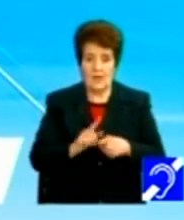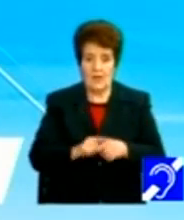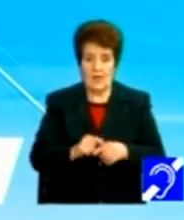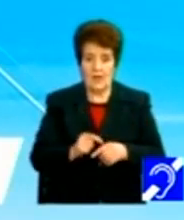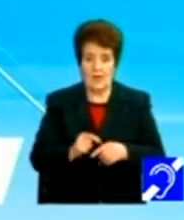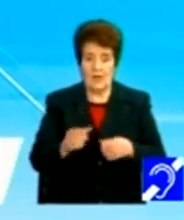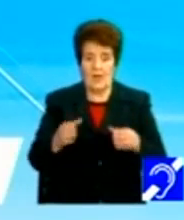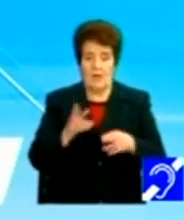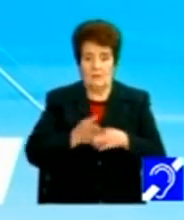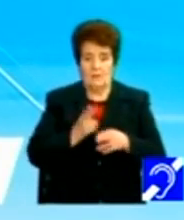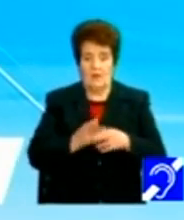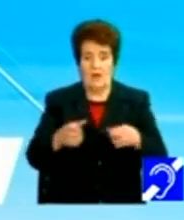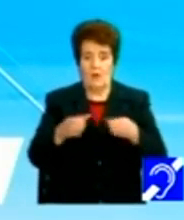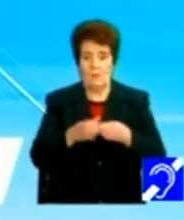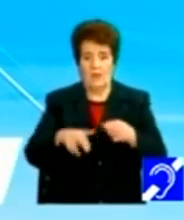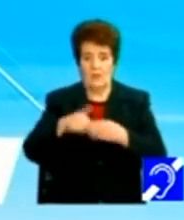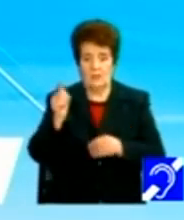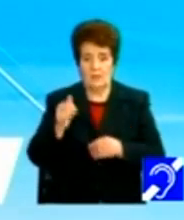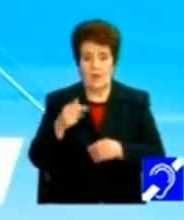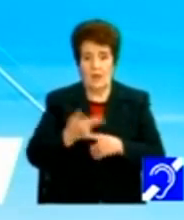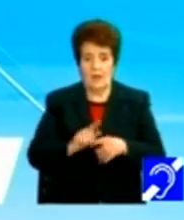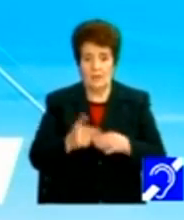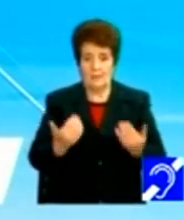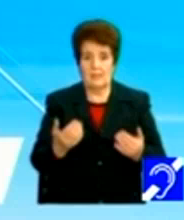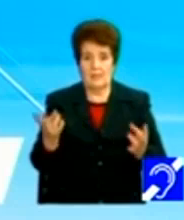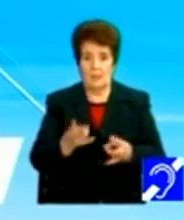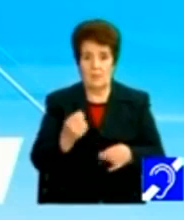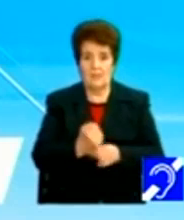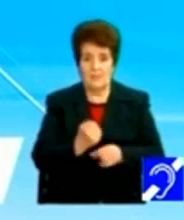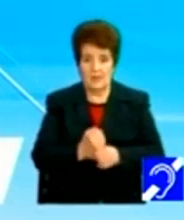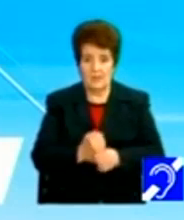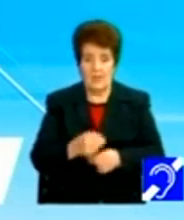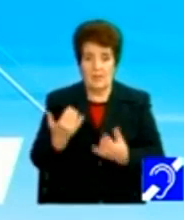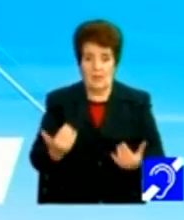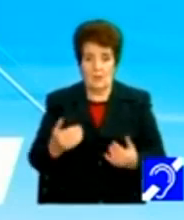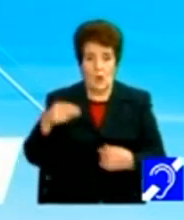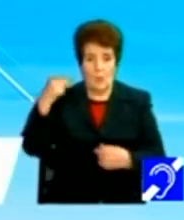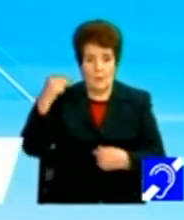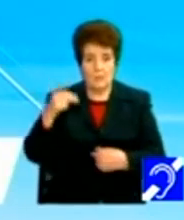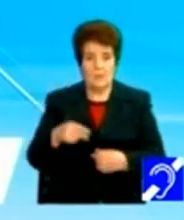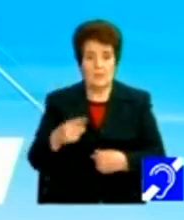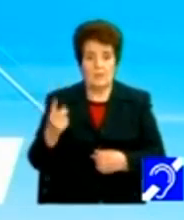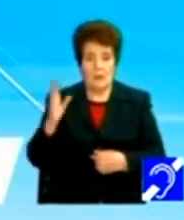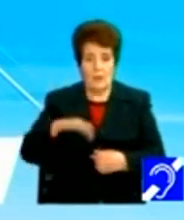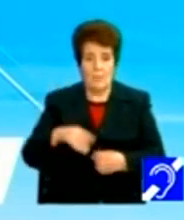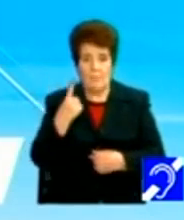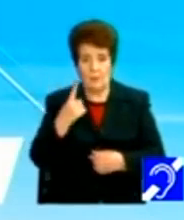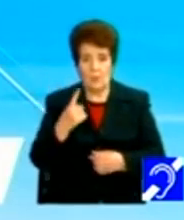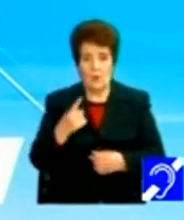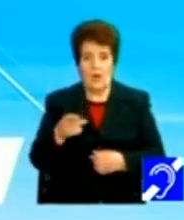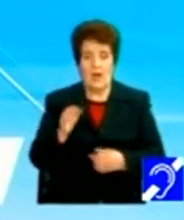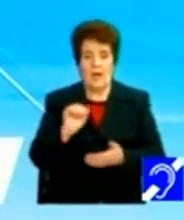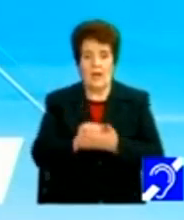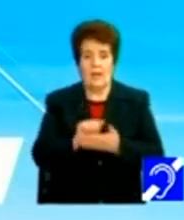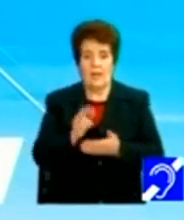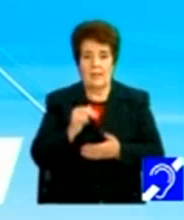periclitează campania electorală pentru prezidențiale. Asta ar trebui făcut azi, dacă am avea președinte. Dacă nu, după 1 noiembrie, imediat primul decret